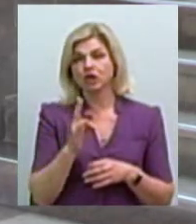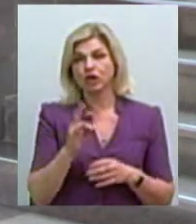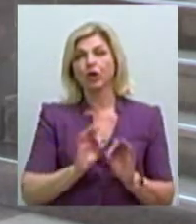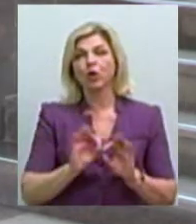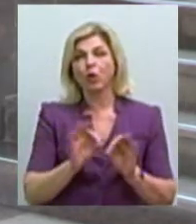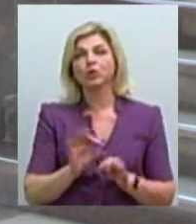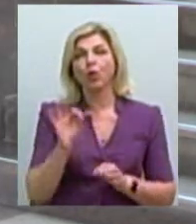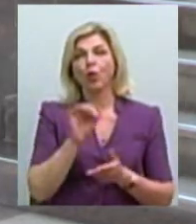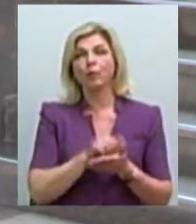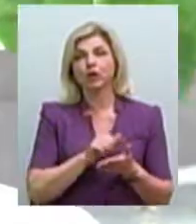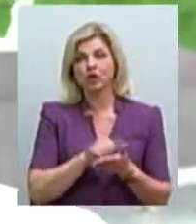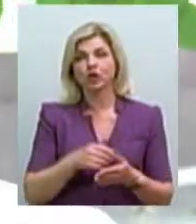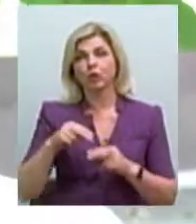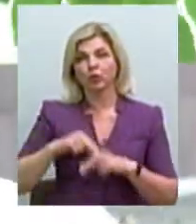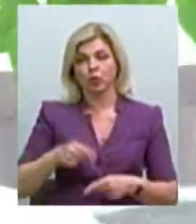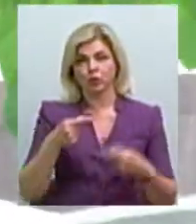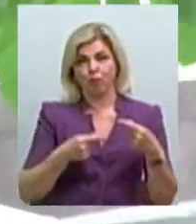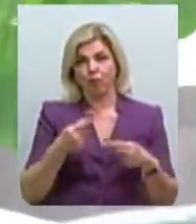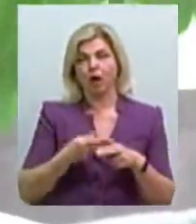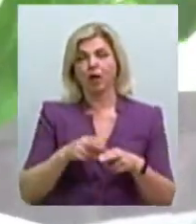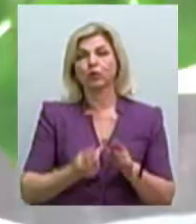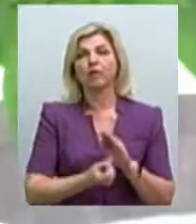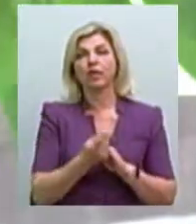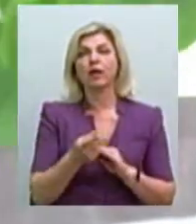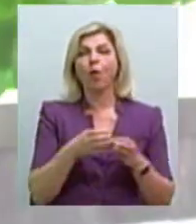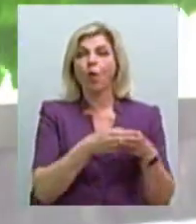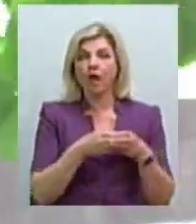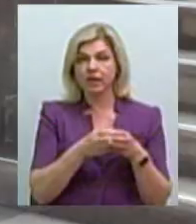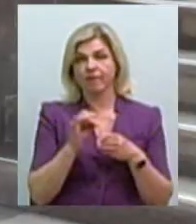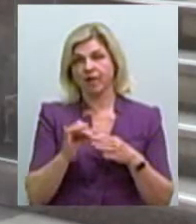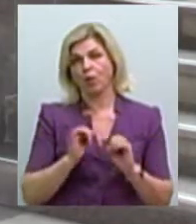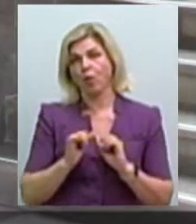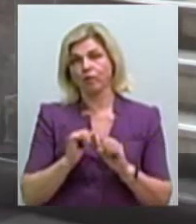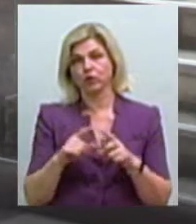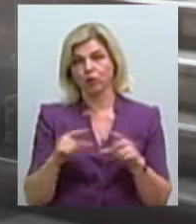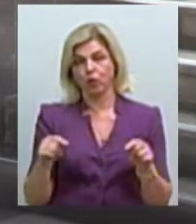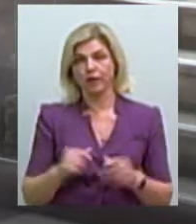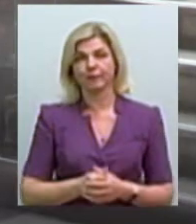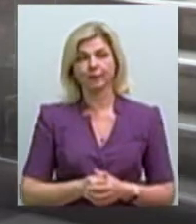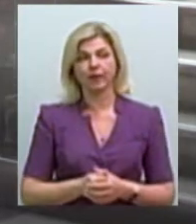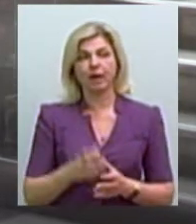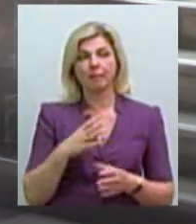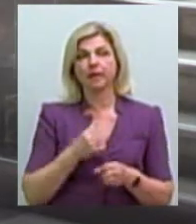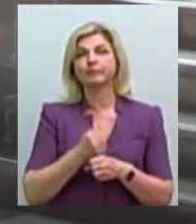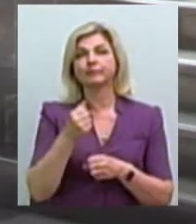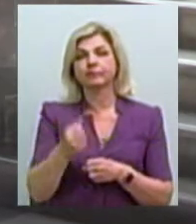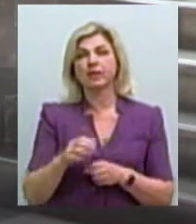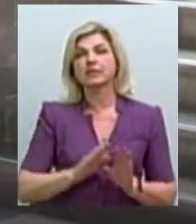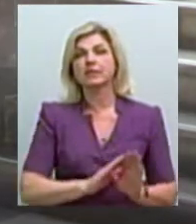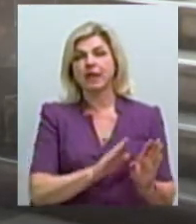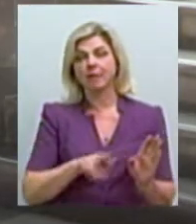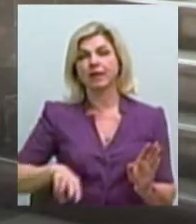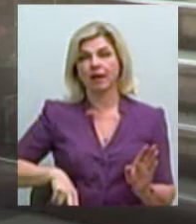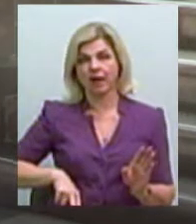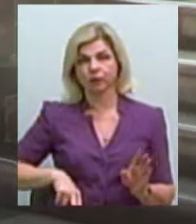про причину трудового спору, що виник між колективом та керівництвом школи. Значен був заміститель директора.